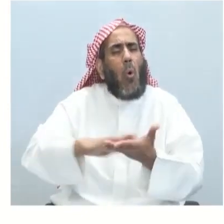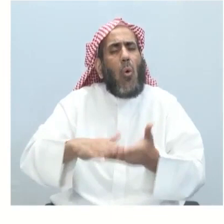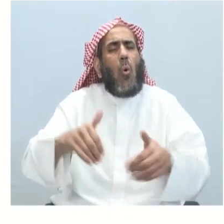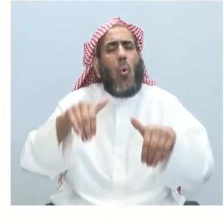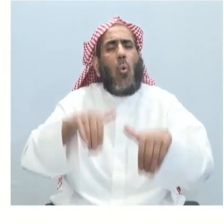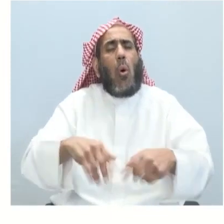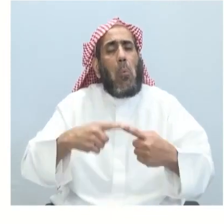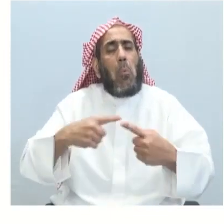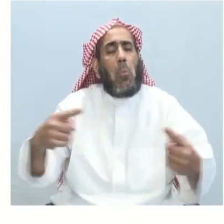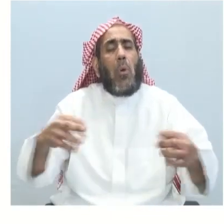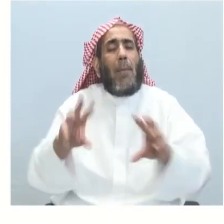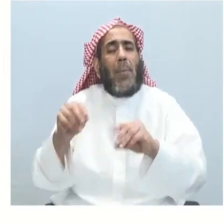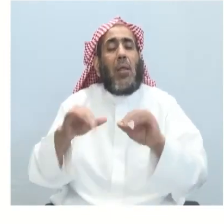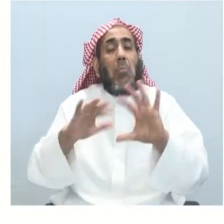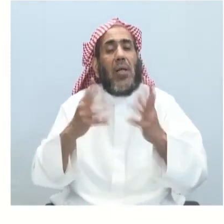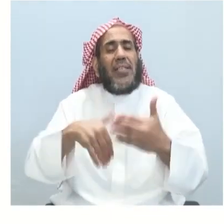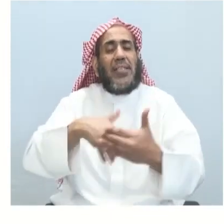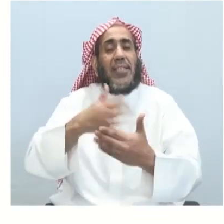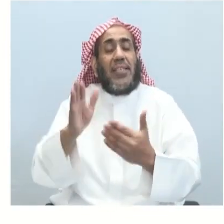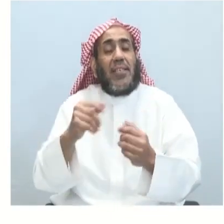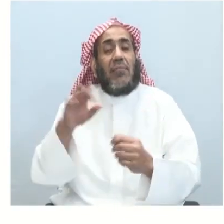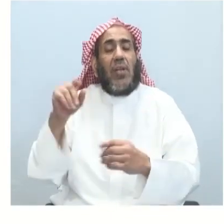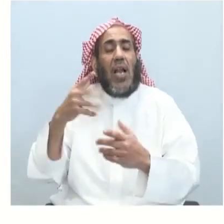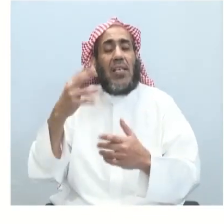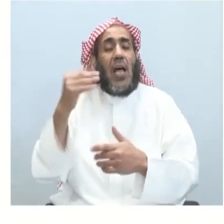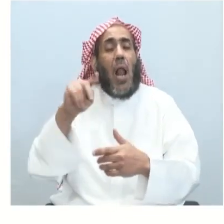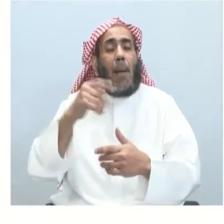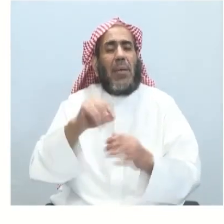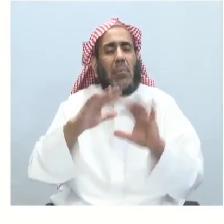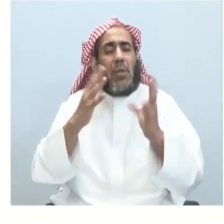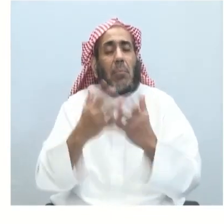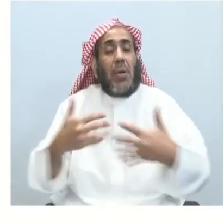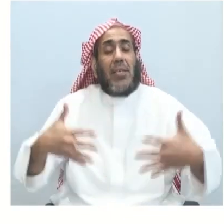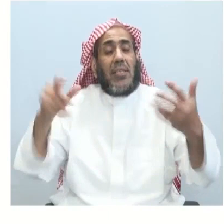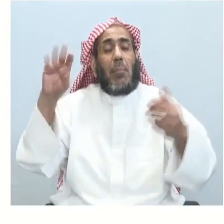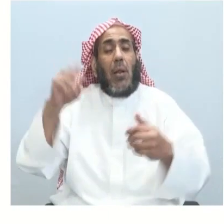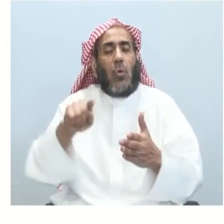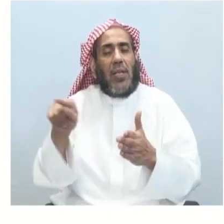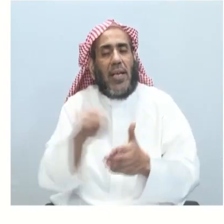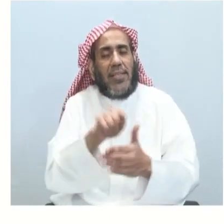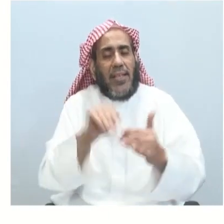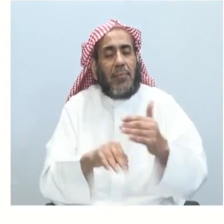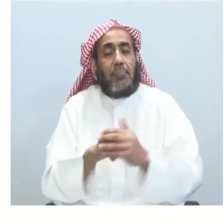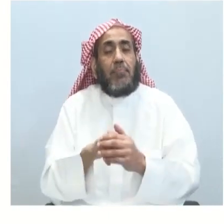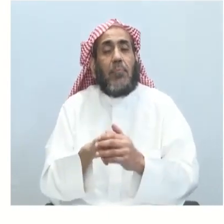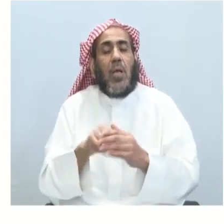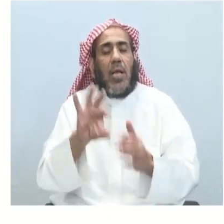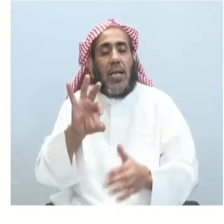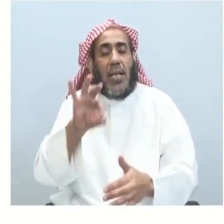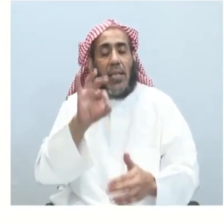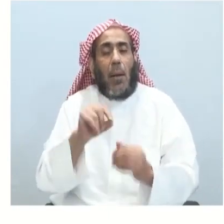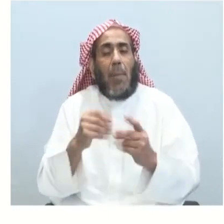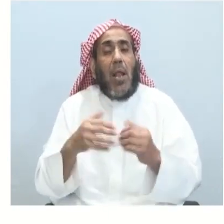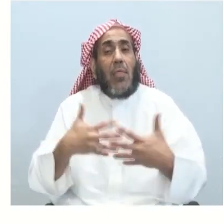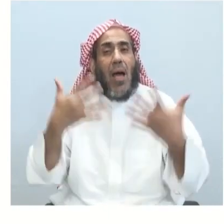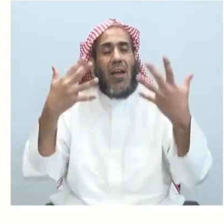قبور هنا بعض مظاهر التجديد في العصر العباسي اخترنا منها ما ظهر منها من قصيده ابي العلاء وضع تحتها خط طبعا نختار ما